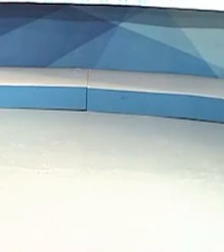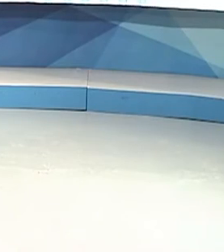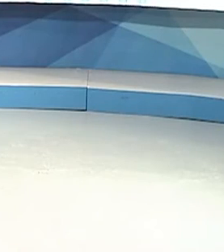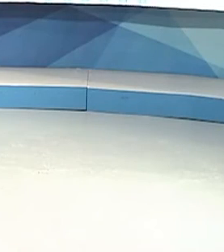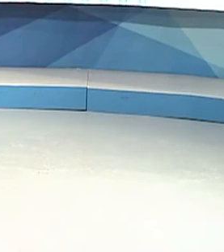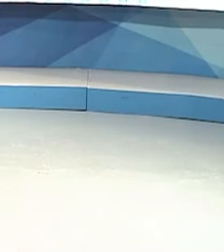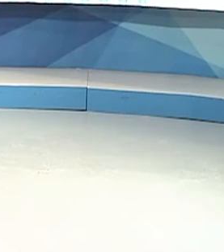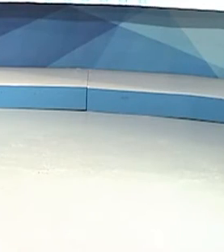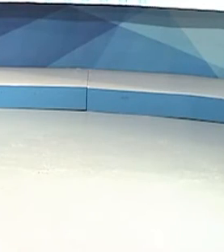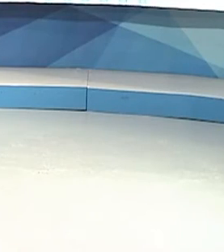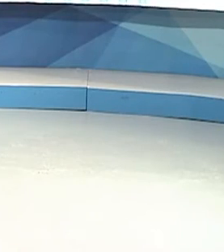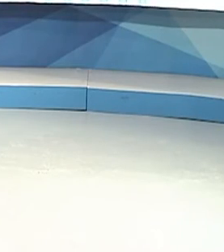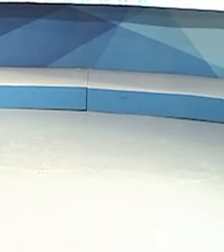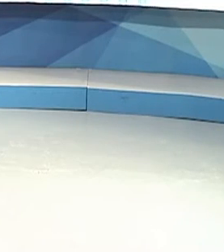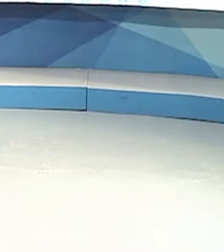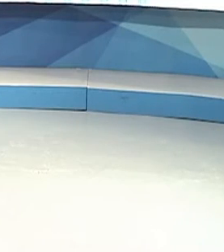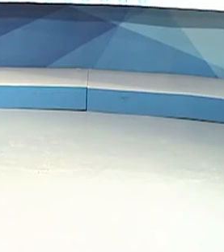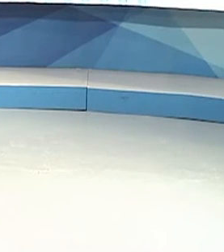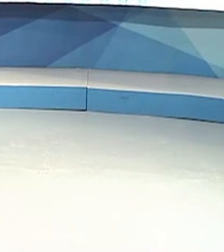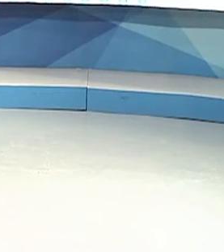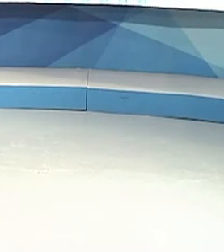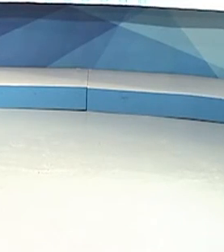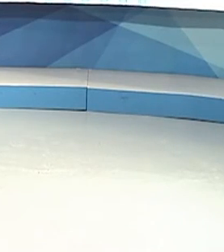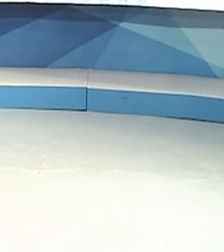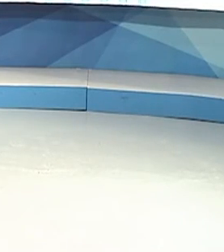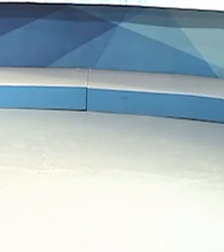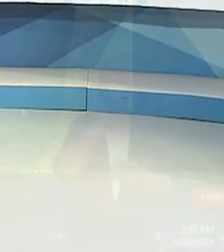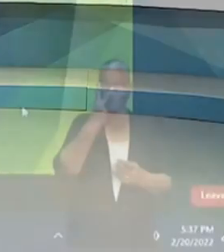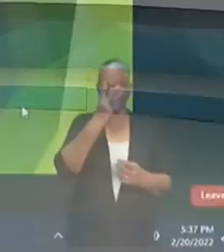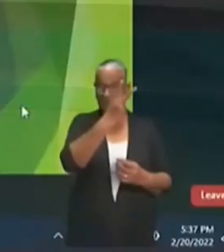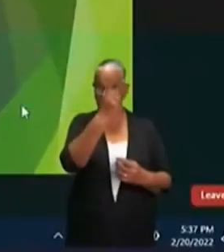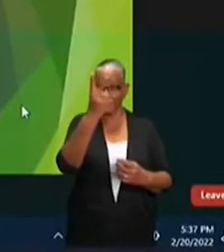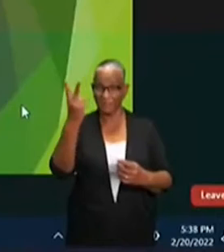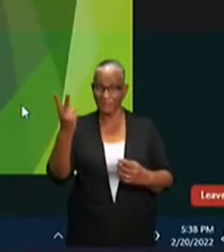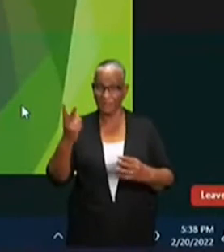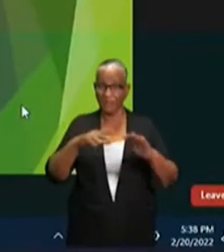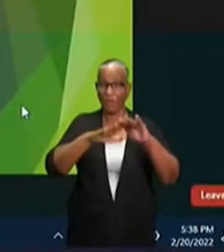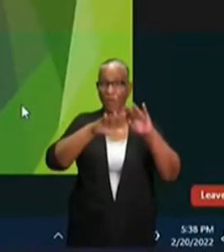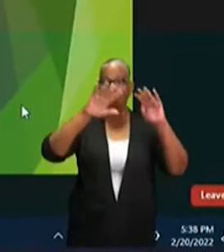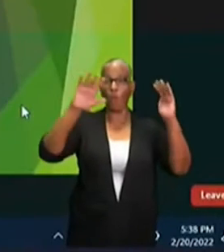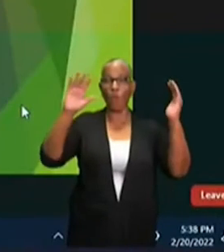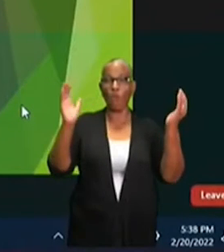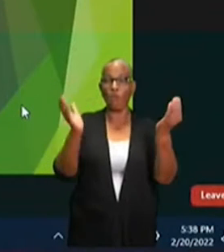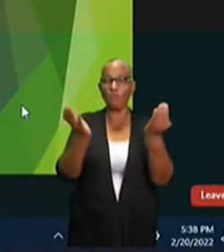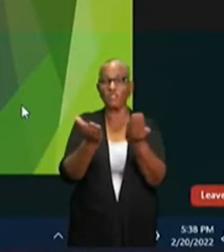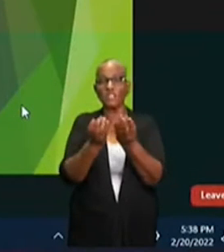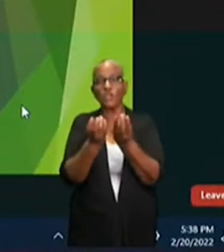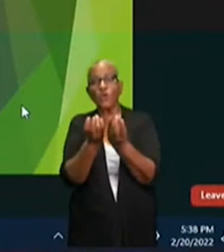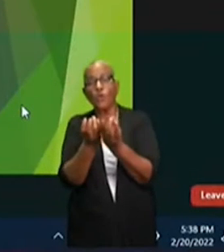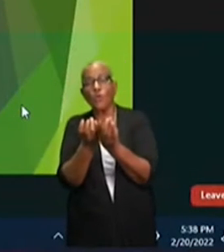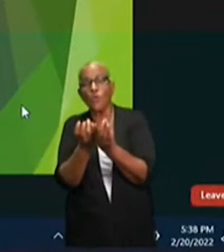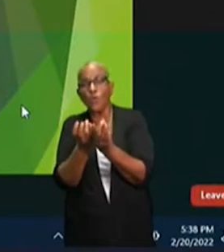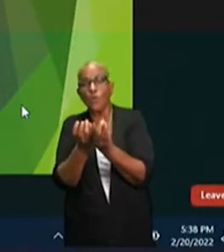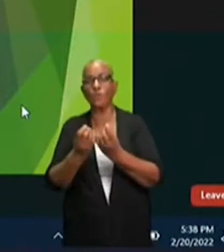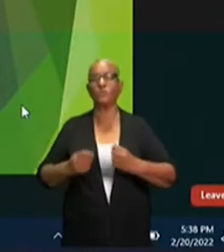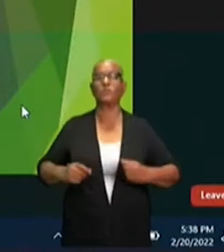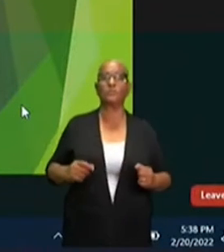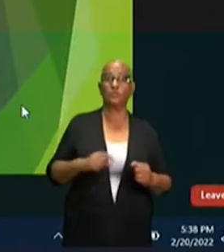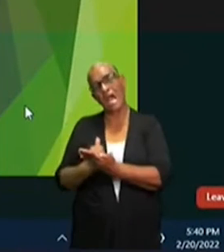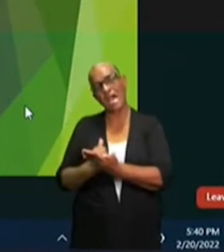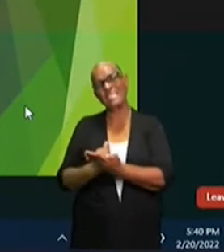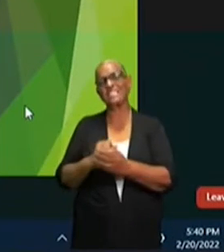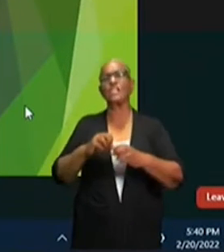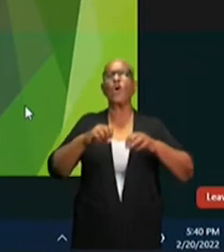Omicron is vanaf eind december de meest overheersende COVID-19-variant in Suriname. Tijdens de gisteren gehouden